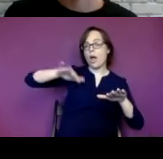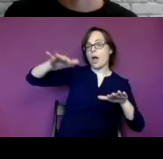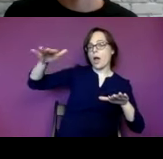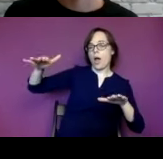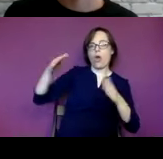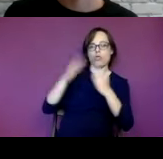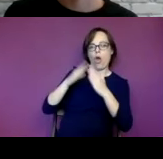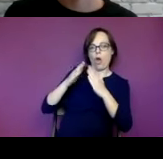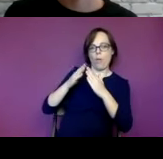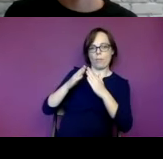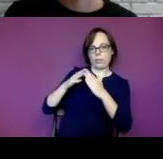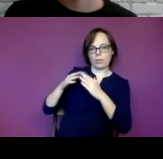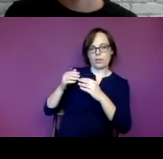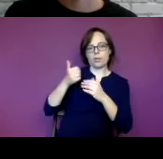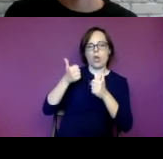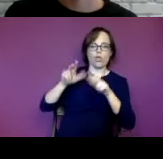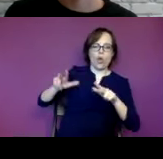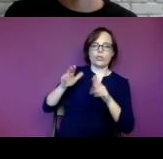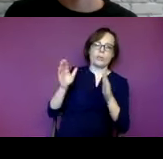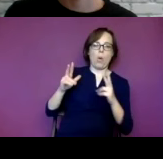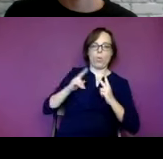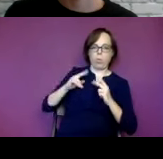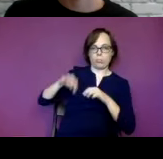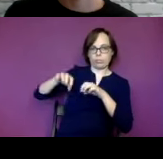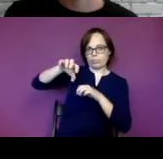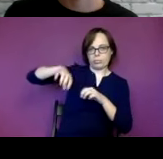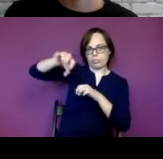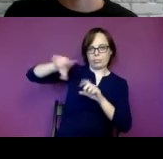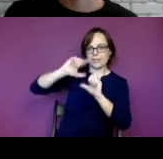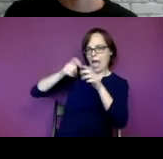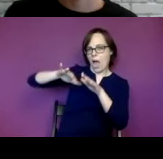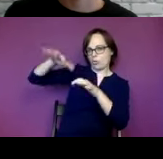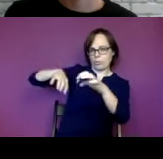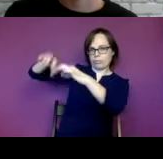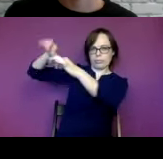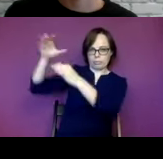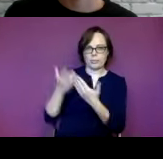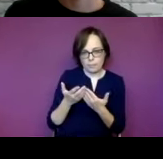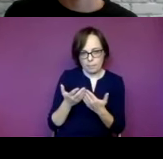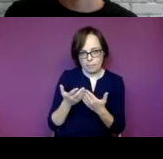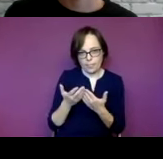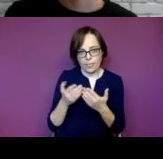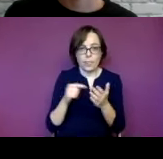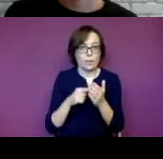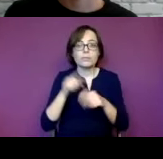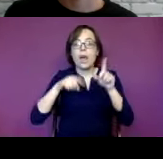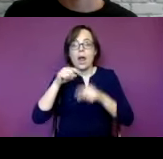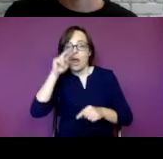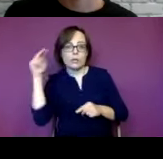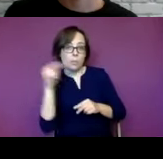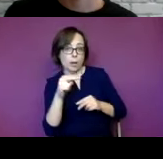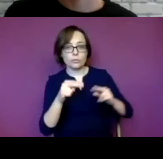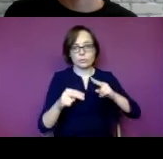krajobraz. Natomiast chcę tylko na koniec powiedzieć, no, odnosząc się do Państwa projektu, jak niezwykłą rolę pełni